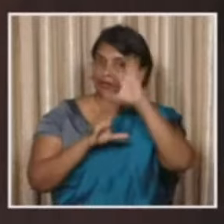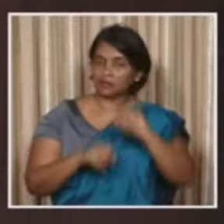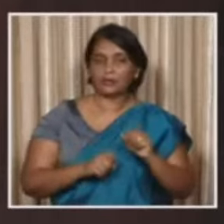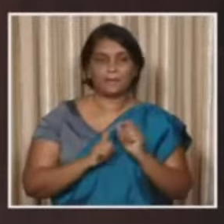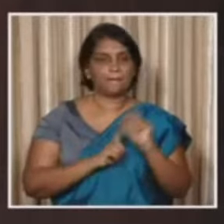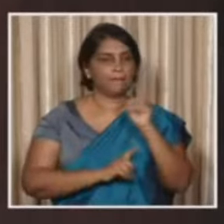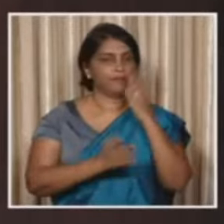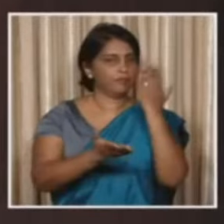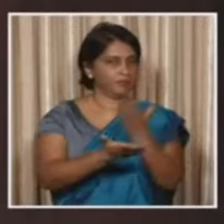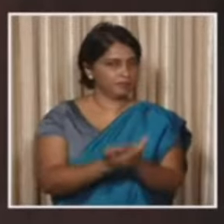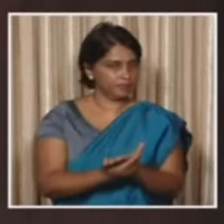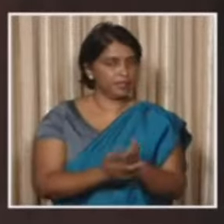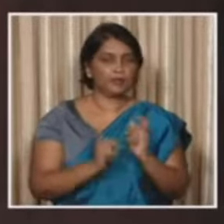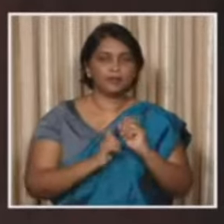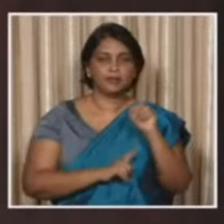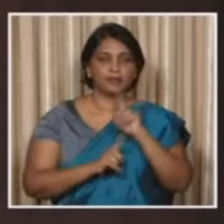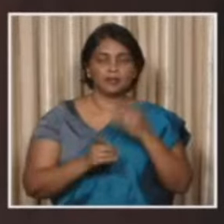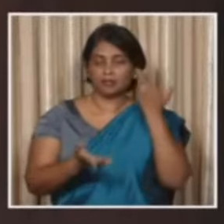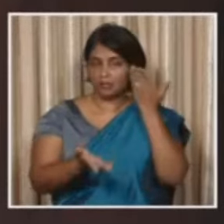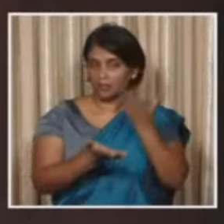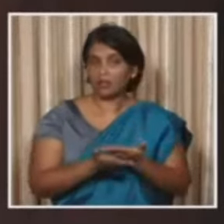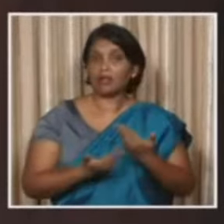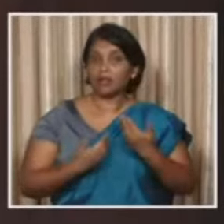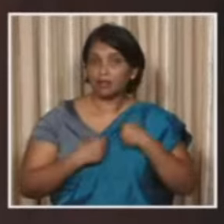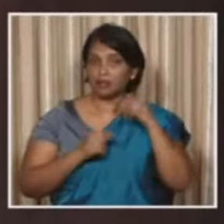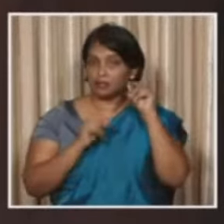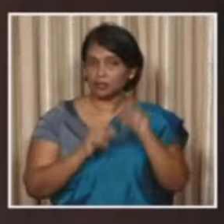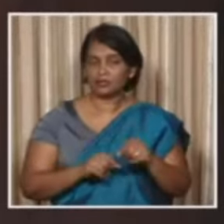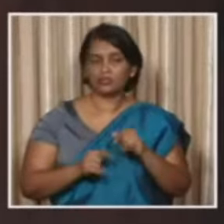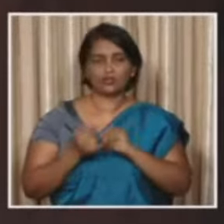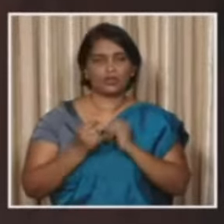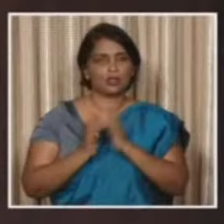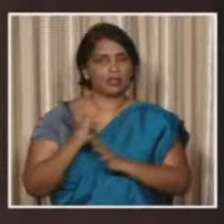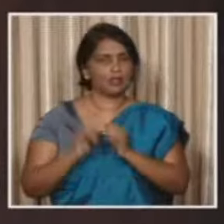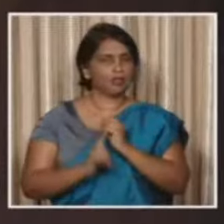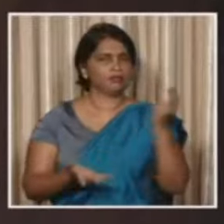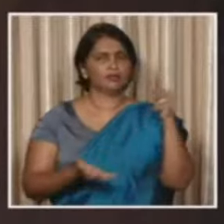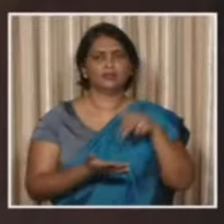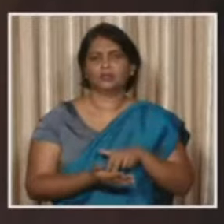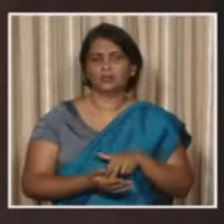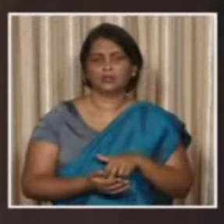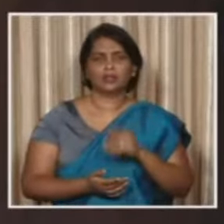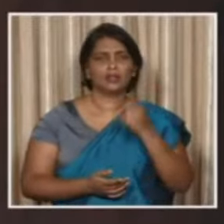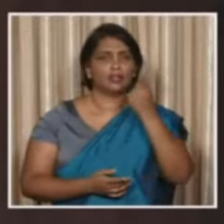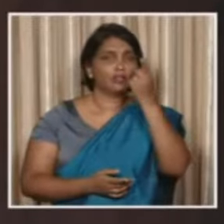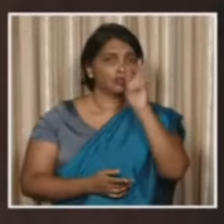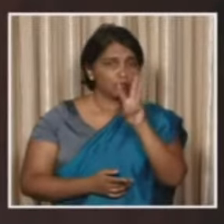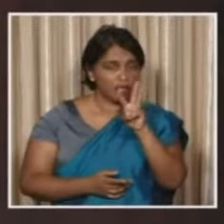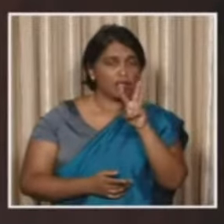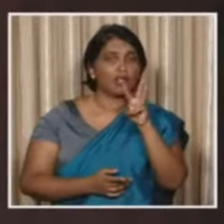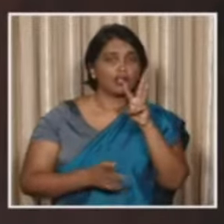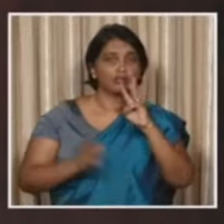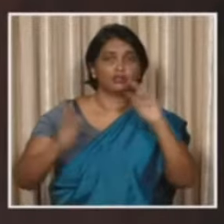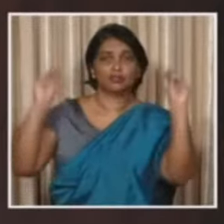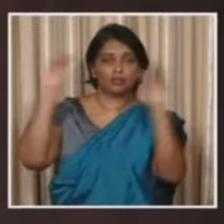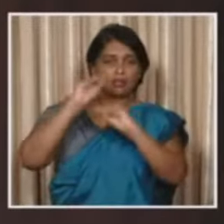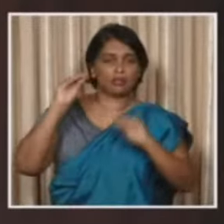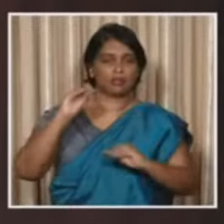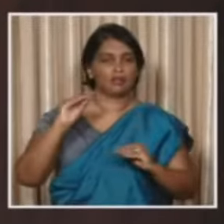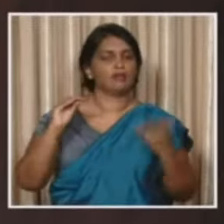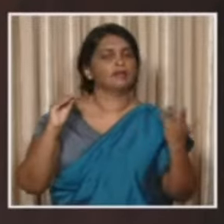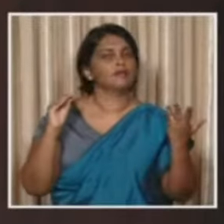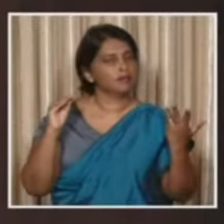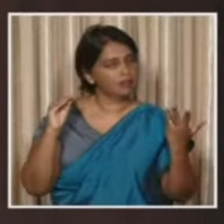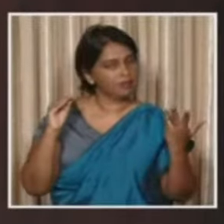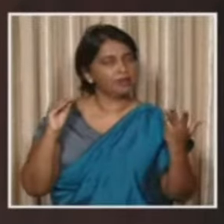පාර්ලිමේන්තුවට. පාර්ලිමේන්තුවට අරන් ආපුවා අපි කියනවා මෙතන සුමන්දිරන් මැතිතුමා නැගිටලා 13ක් තියනවා කියලා මේකට ඇතුළත් වෙලා නැති.